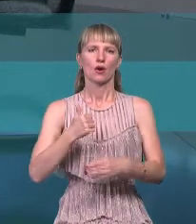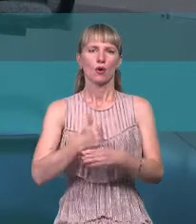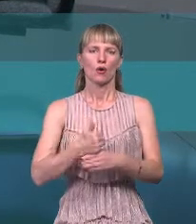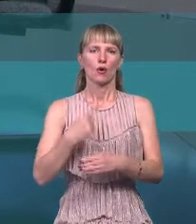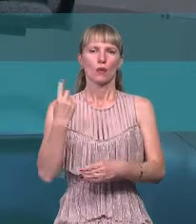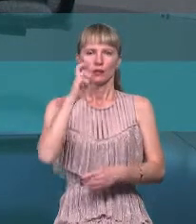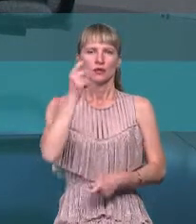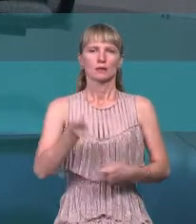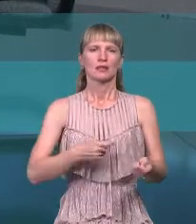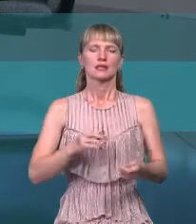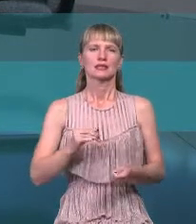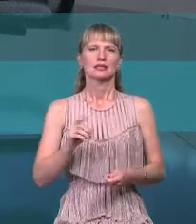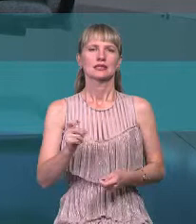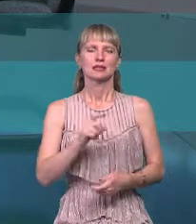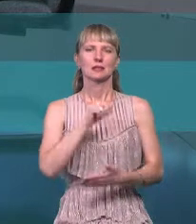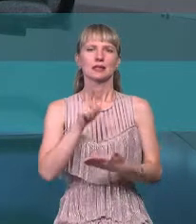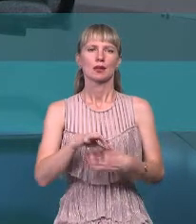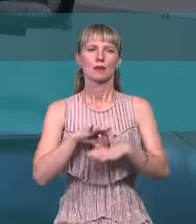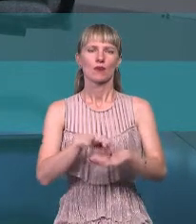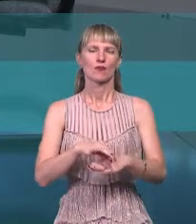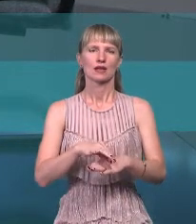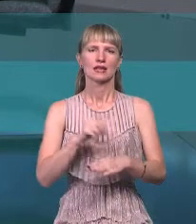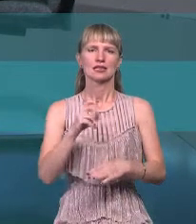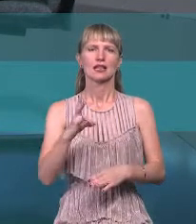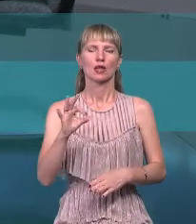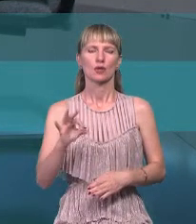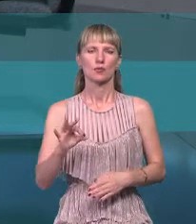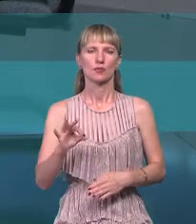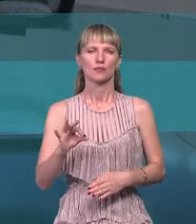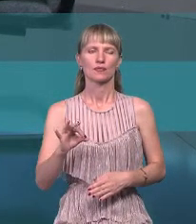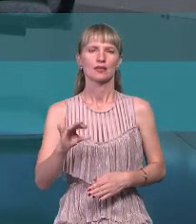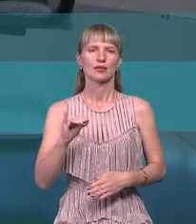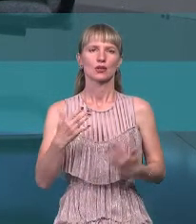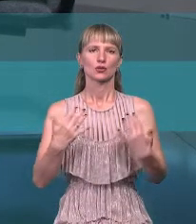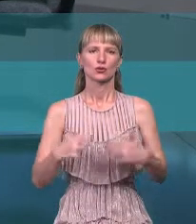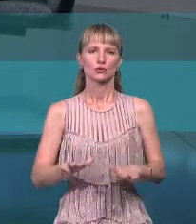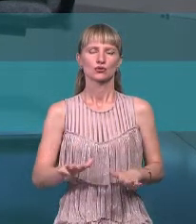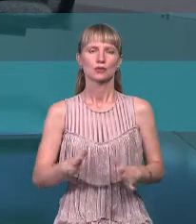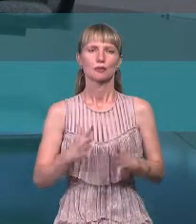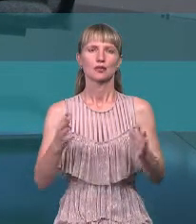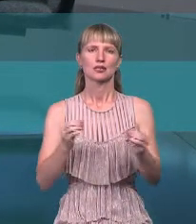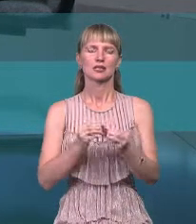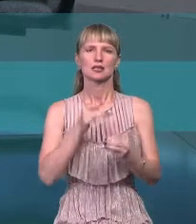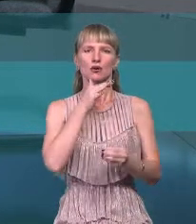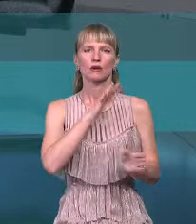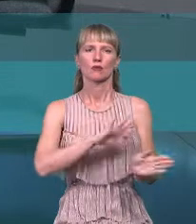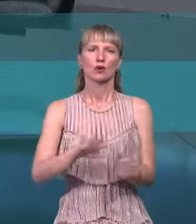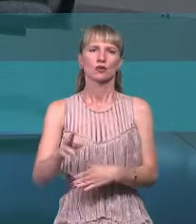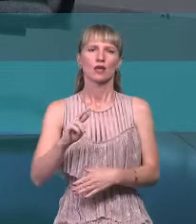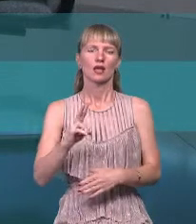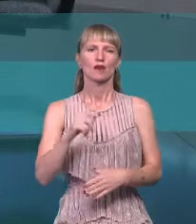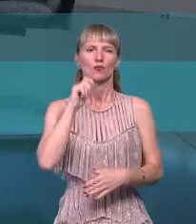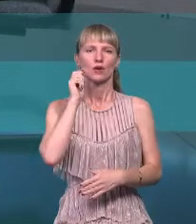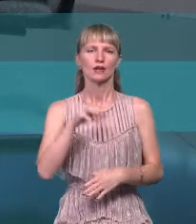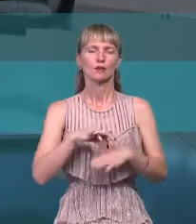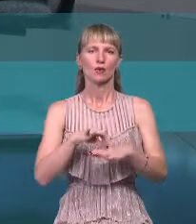облдержадміністрації, саме якраз з питань проведення зовнішнього незалежного оцінювання. От уже більше 10 років пройшло, як в Україні